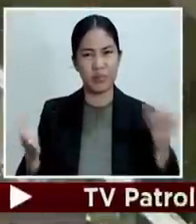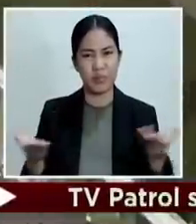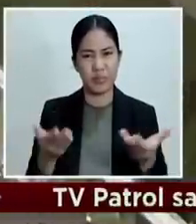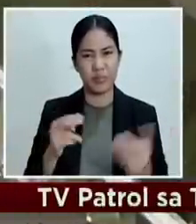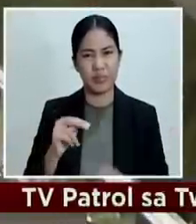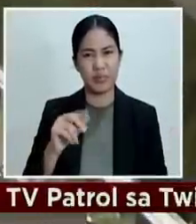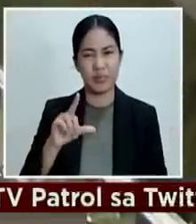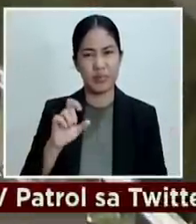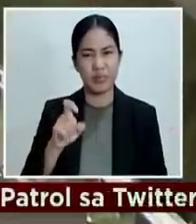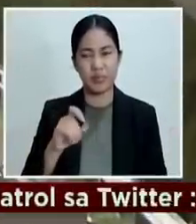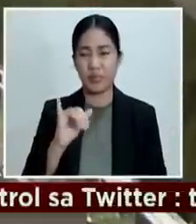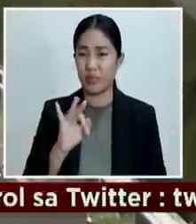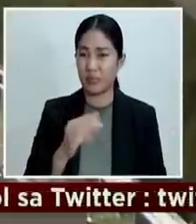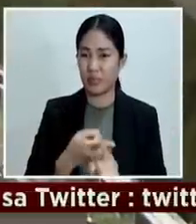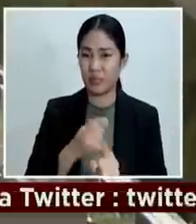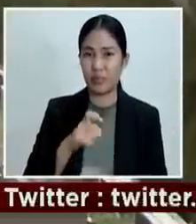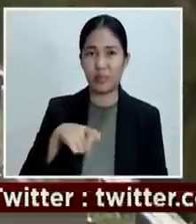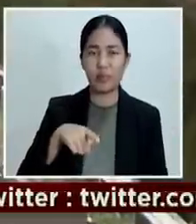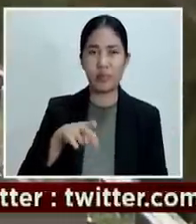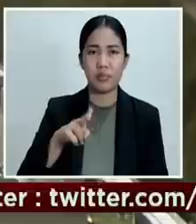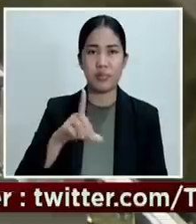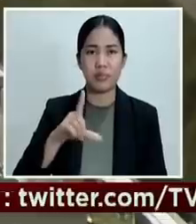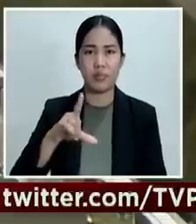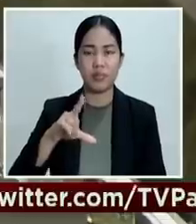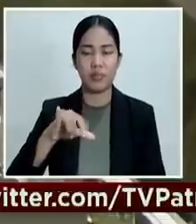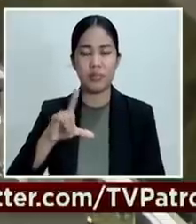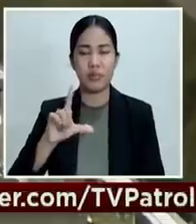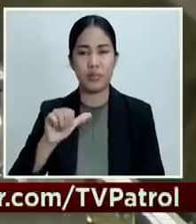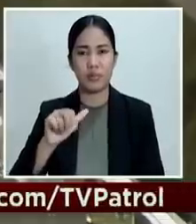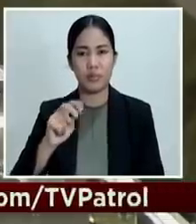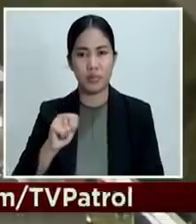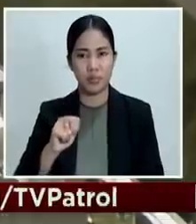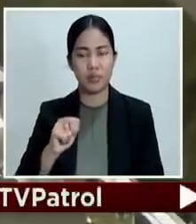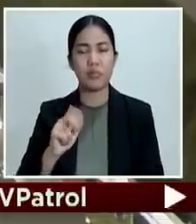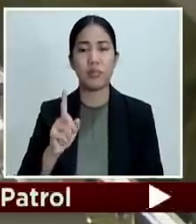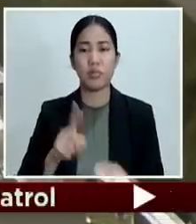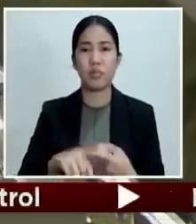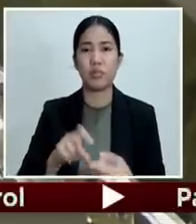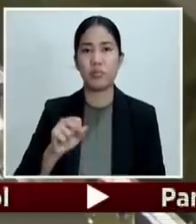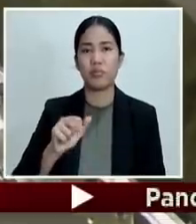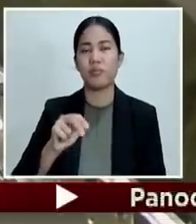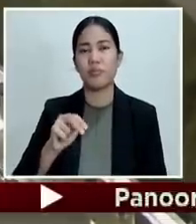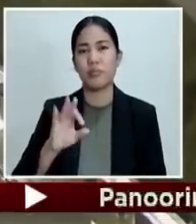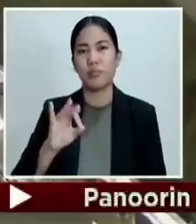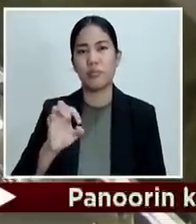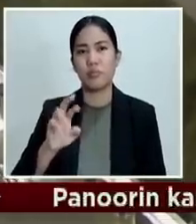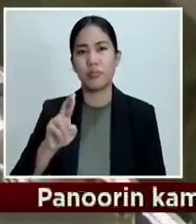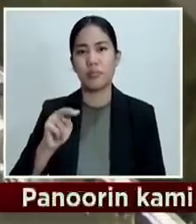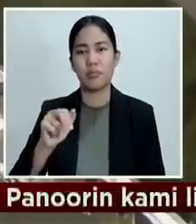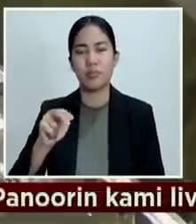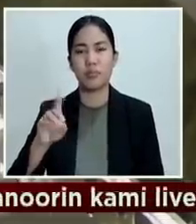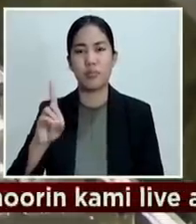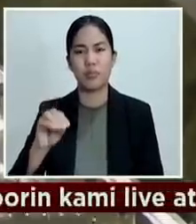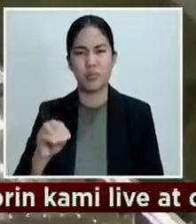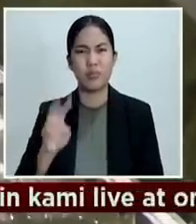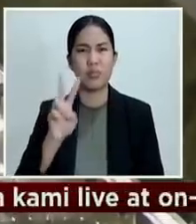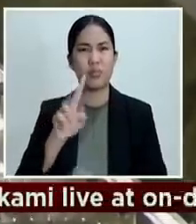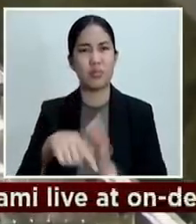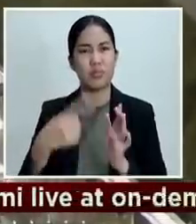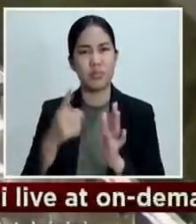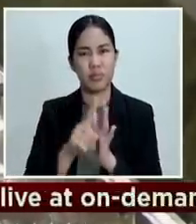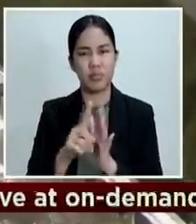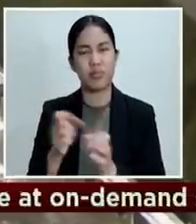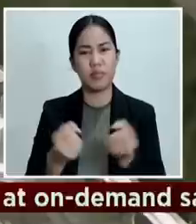ng Pulilan hanggang San Fernando Exit, aabutin ng higit 2 oras ang biyahe. Mas mabilis na kumpara